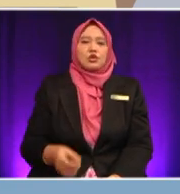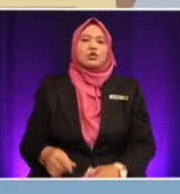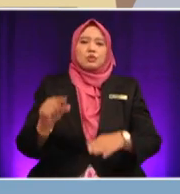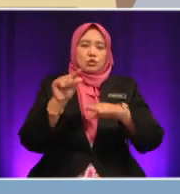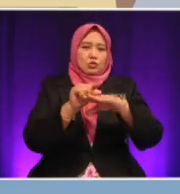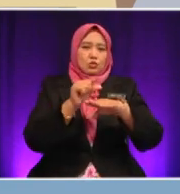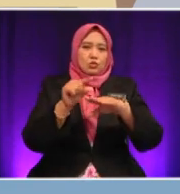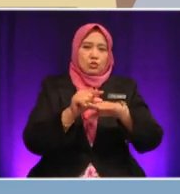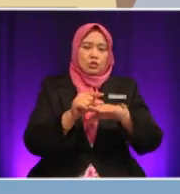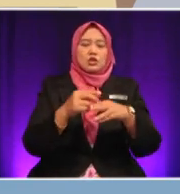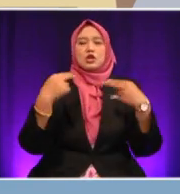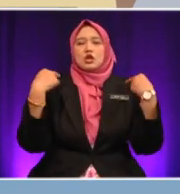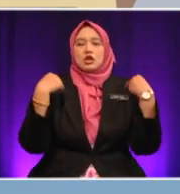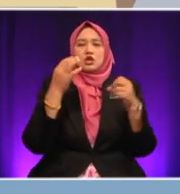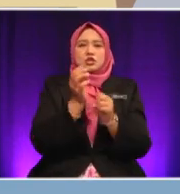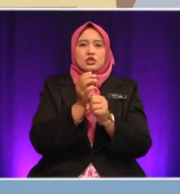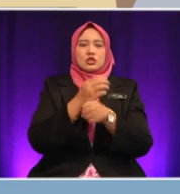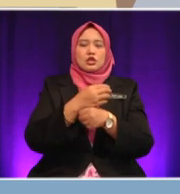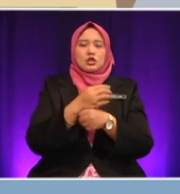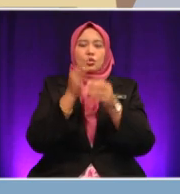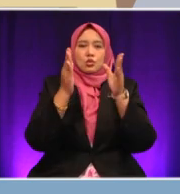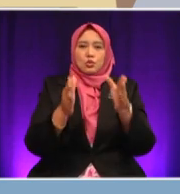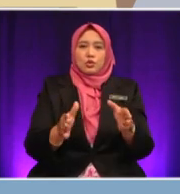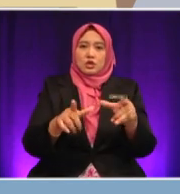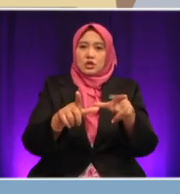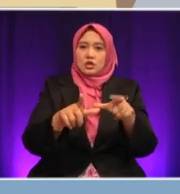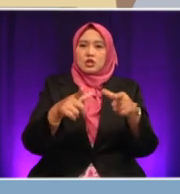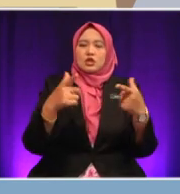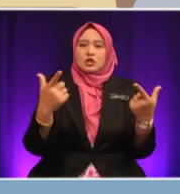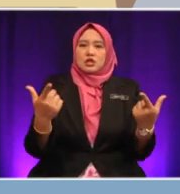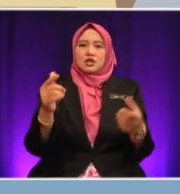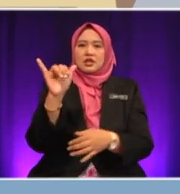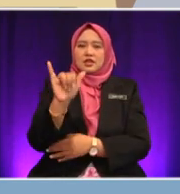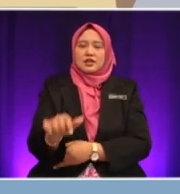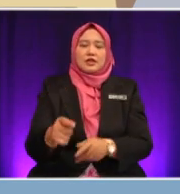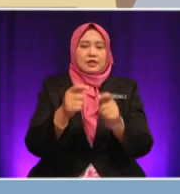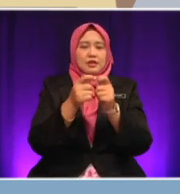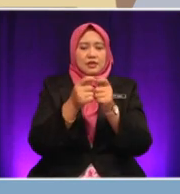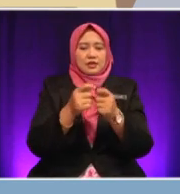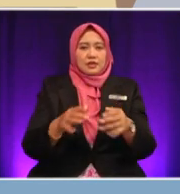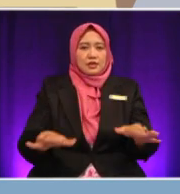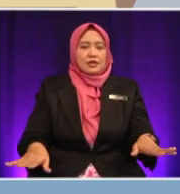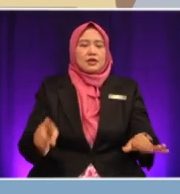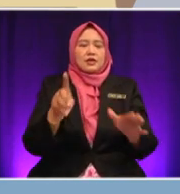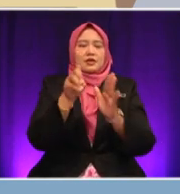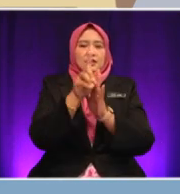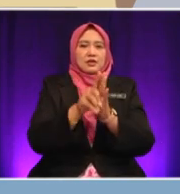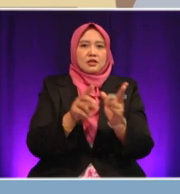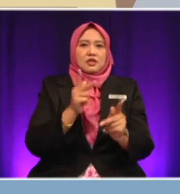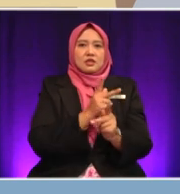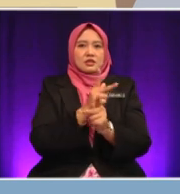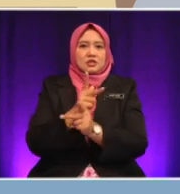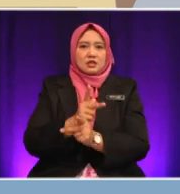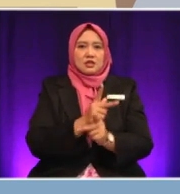betul sebab bila menggunakan hak Cipto orang lain yang telah dijaga hak ciptanya maka tidak salah